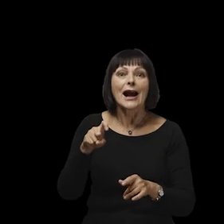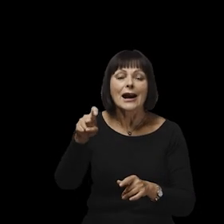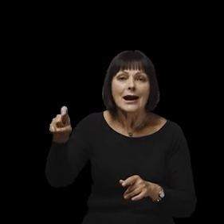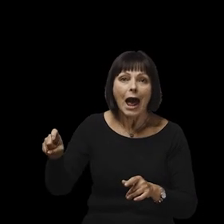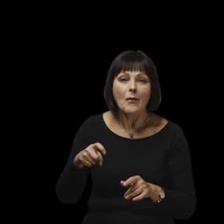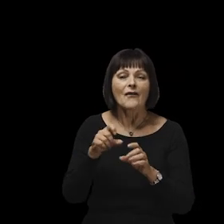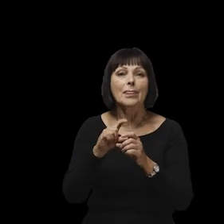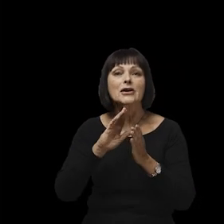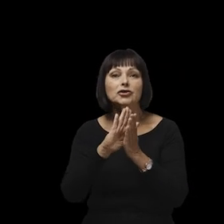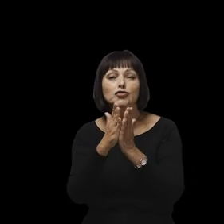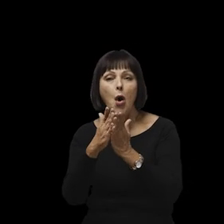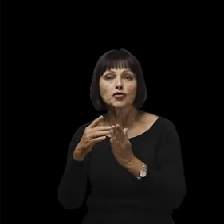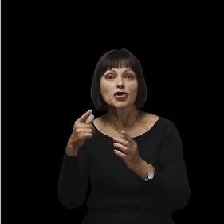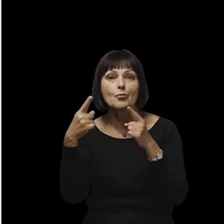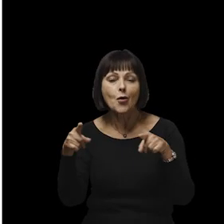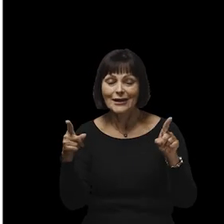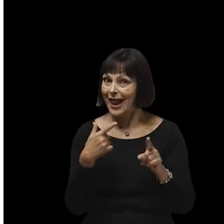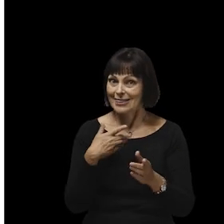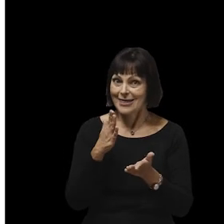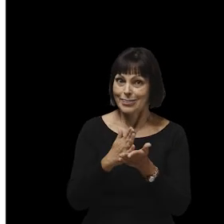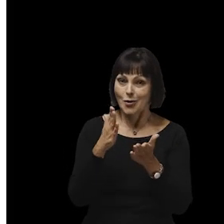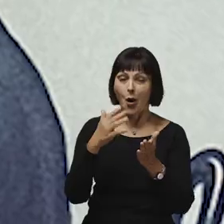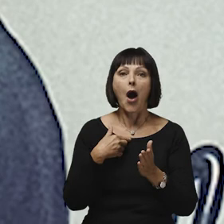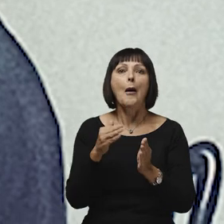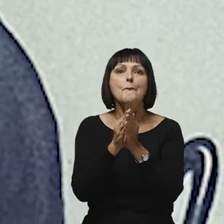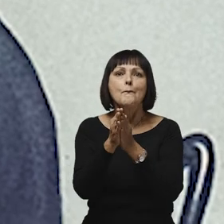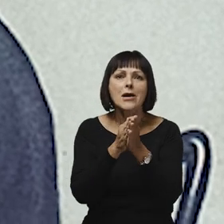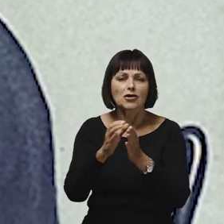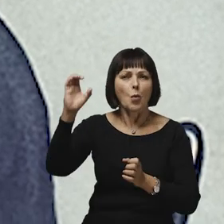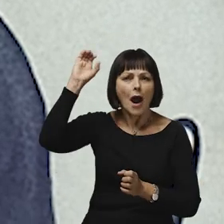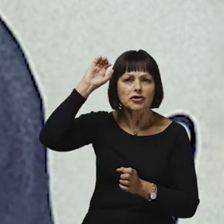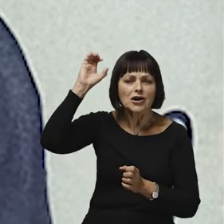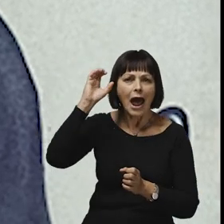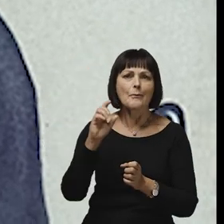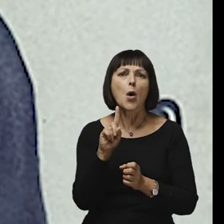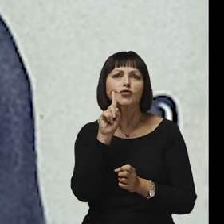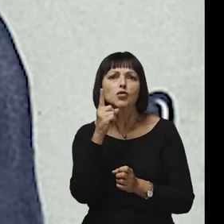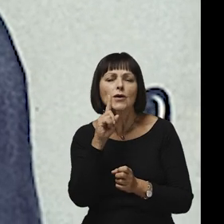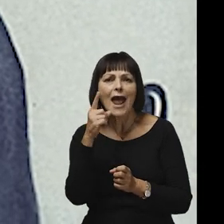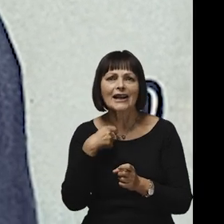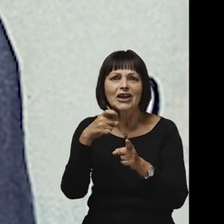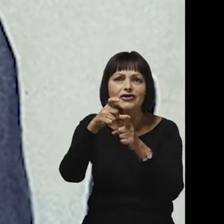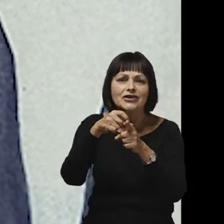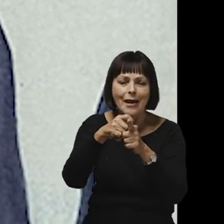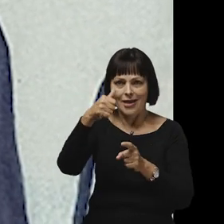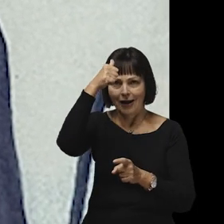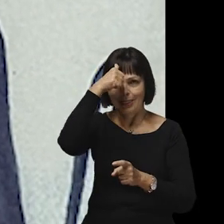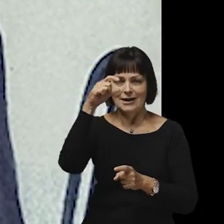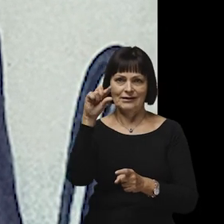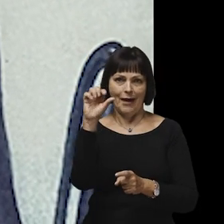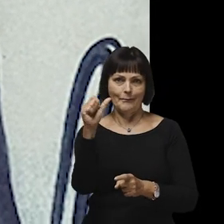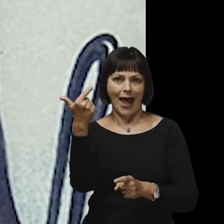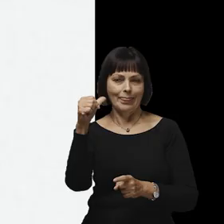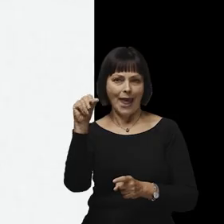i publikacji muzycznych. Ale nie tylko. Mydła, szampony do włosów, cukierki, a nawet ziemniaki nazywane były